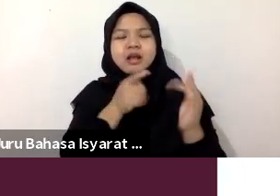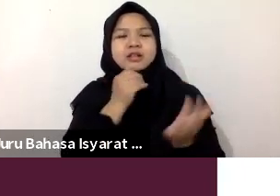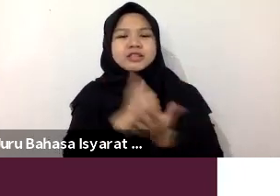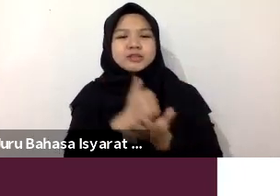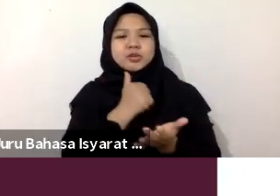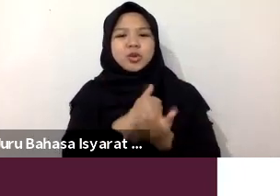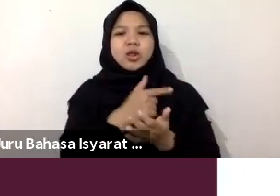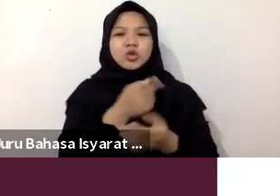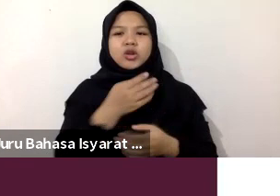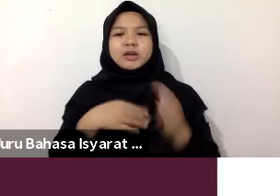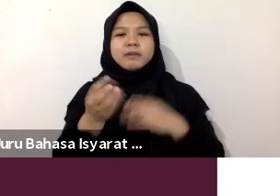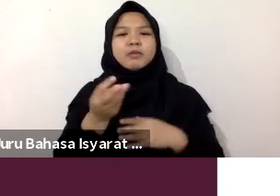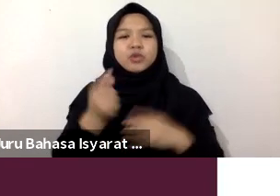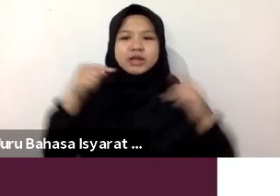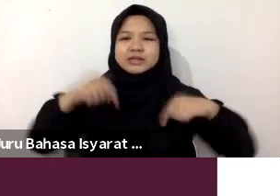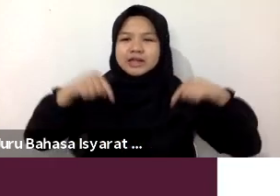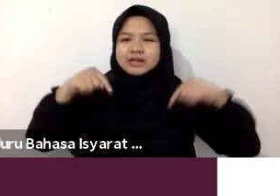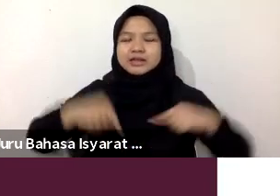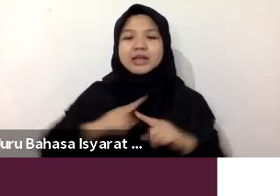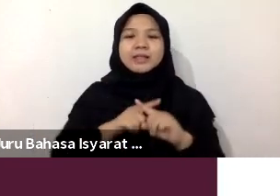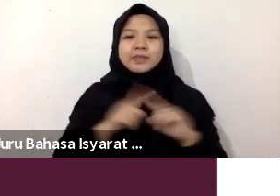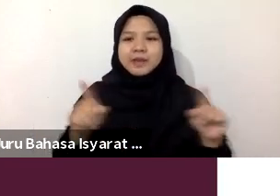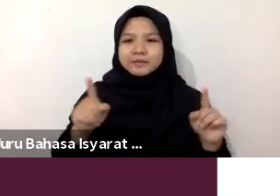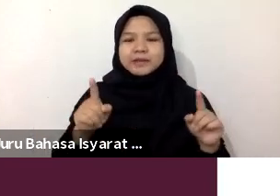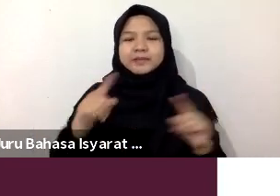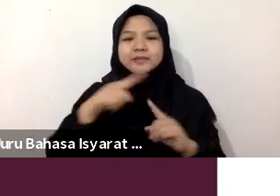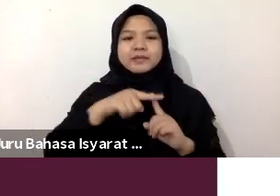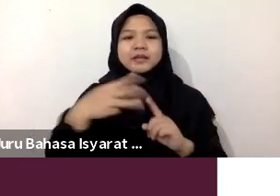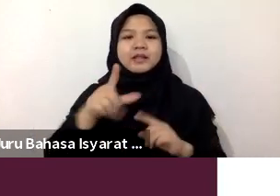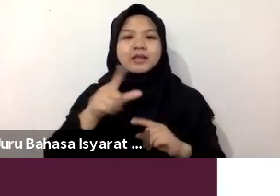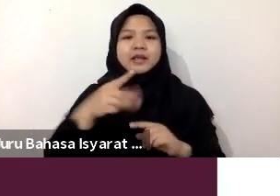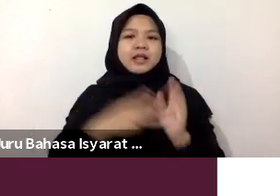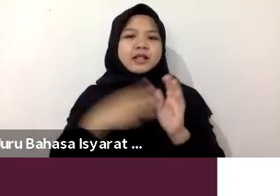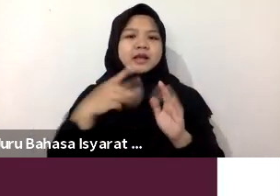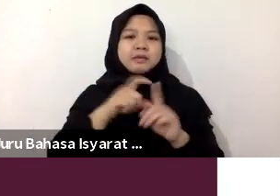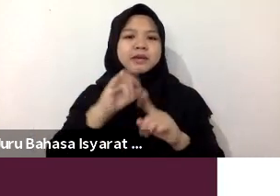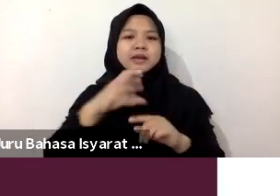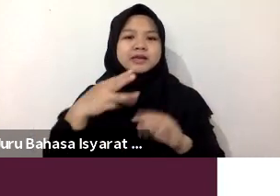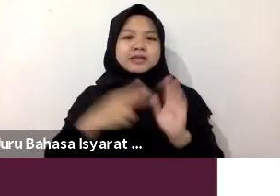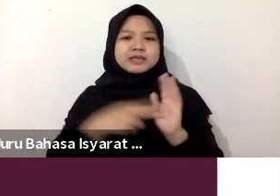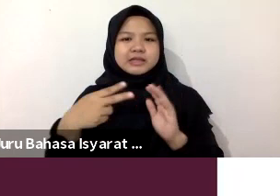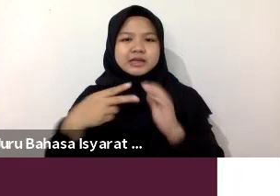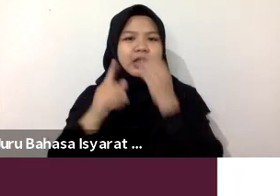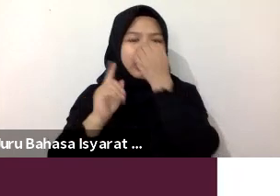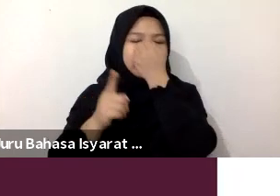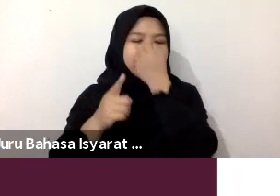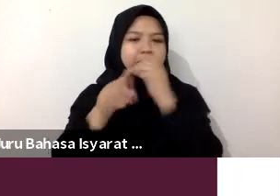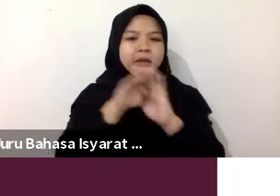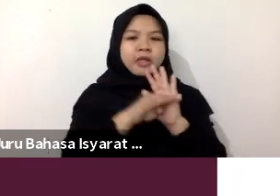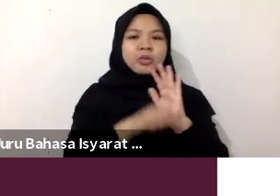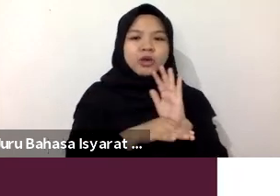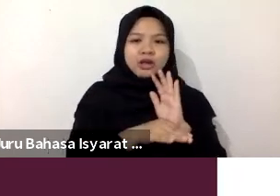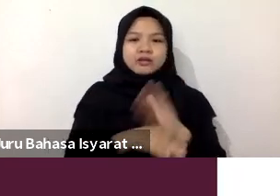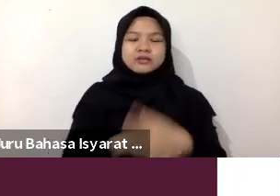lebih mudah saat ini, tetapi tentu saja di telemedicine ini juga ada aturan-aturan tersendiri dan